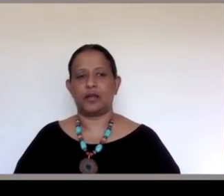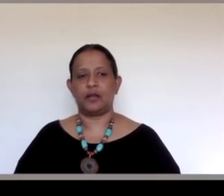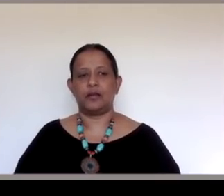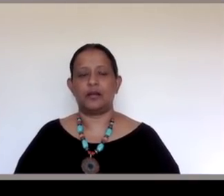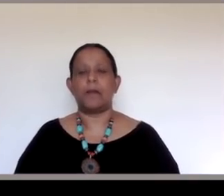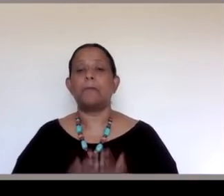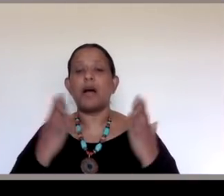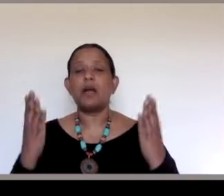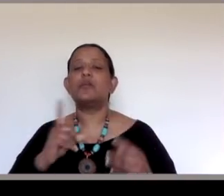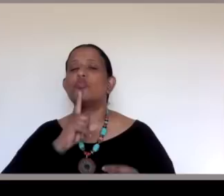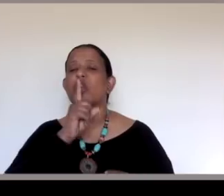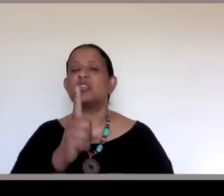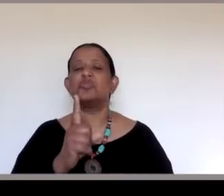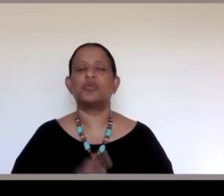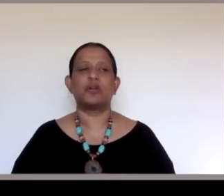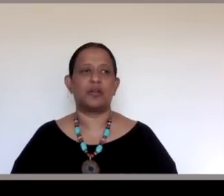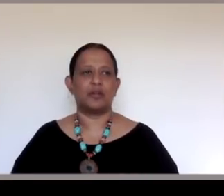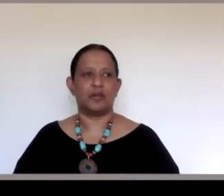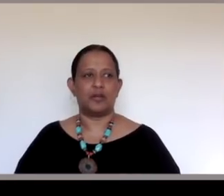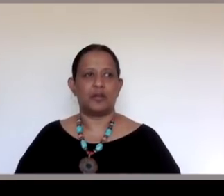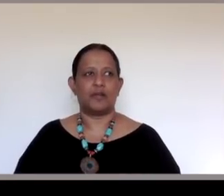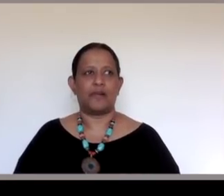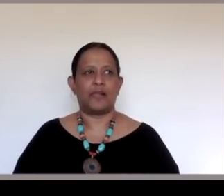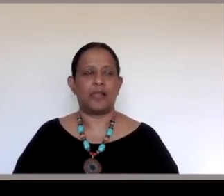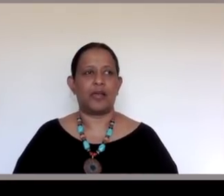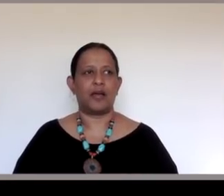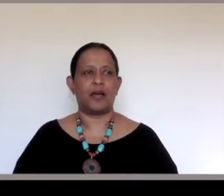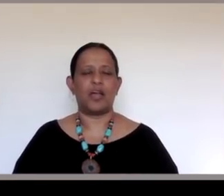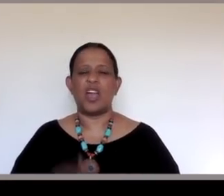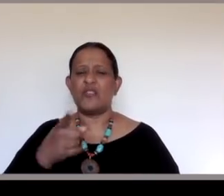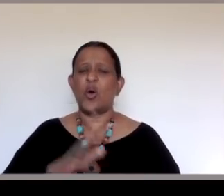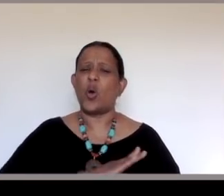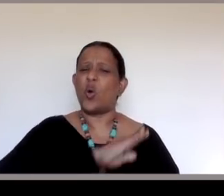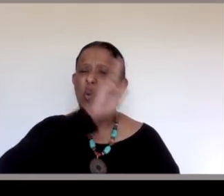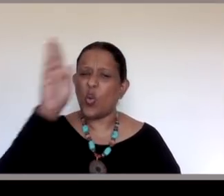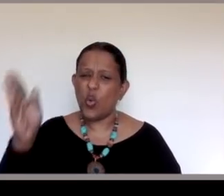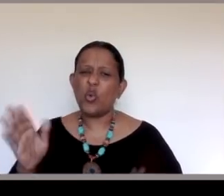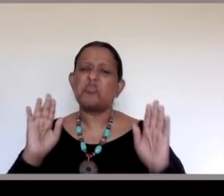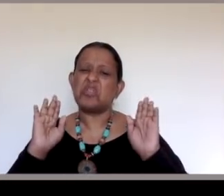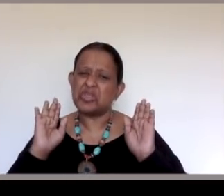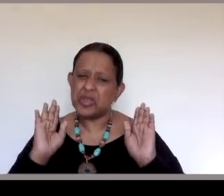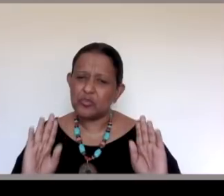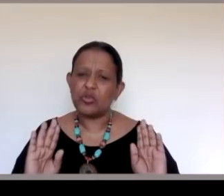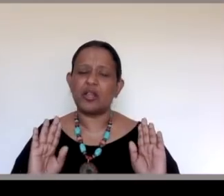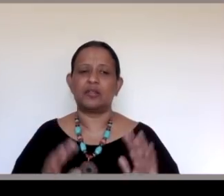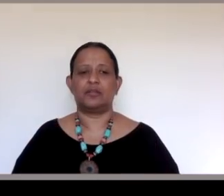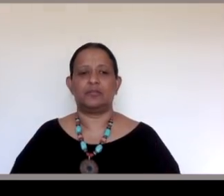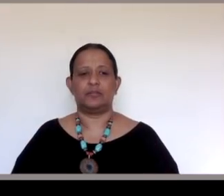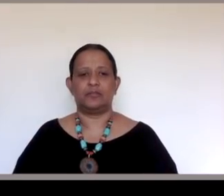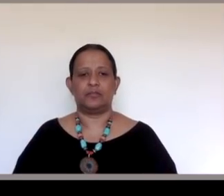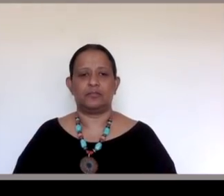சிட்டு பத்து கவர தேயக் போவத மம லபா கதிமி மட ரிசீவ் கிசி தேக்கிங் மட அடுவக்